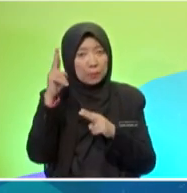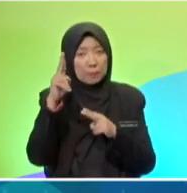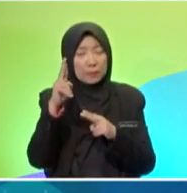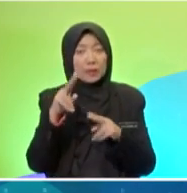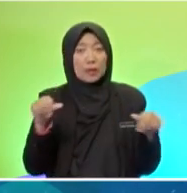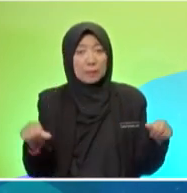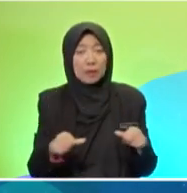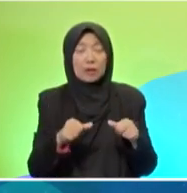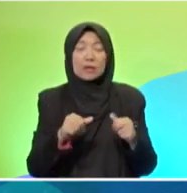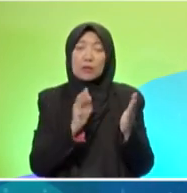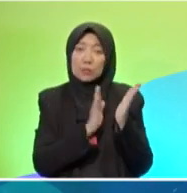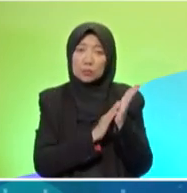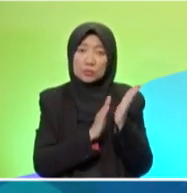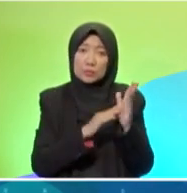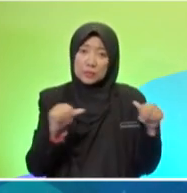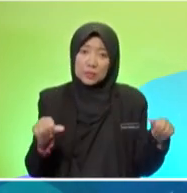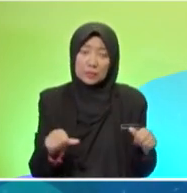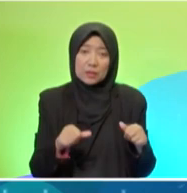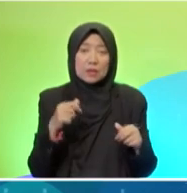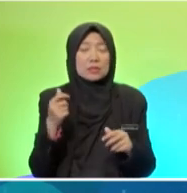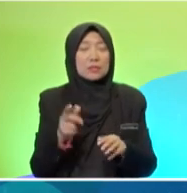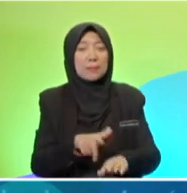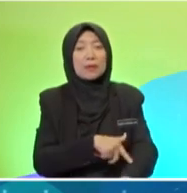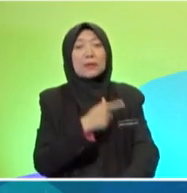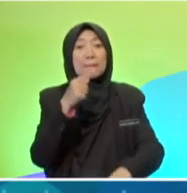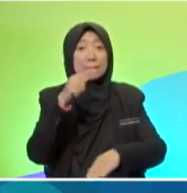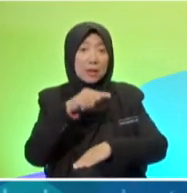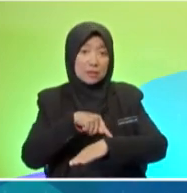menjadi amalan sepanjang masa wow